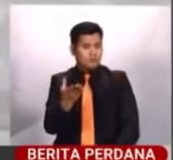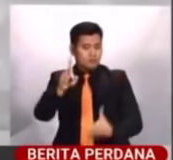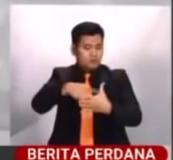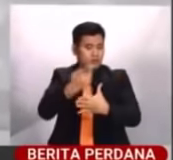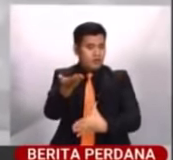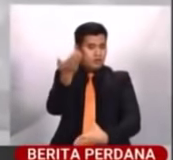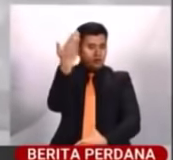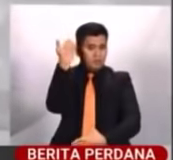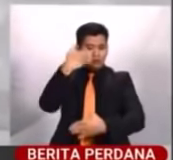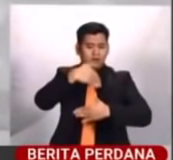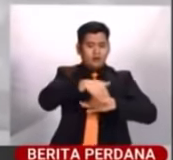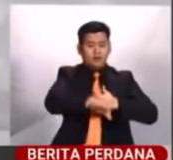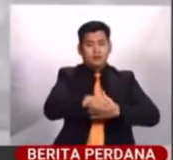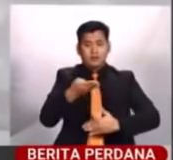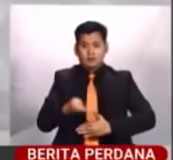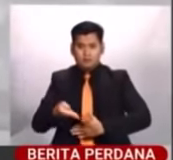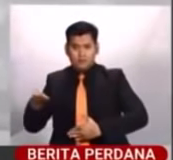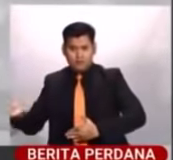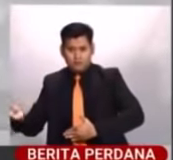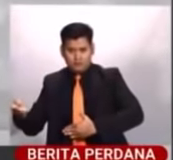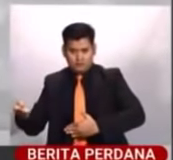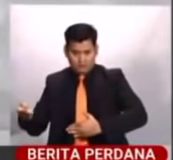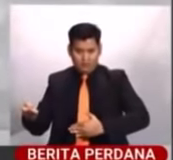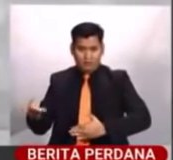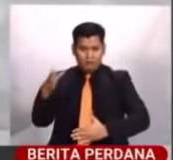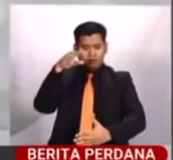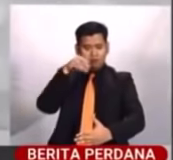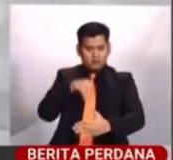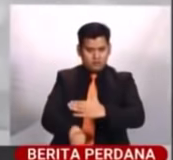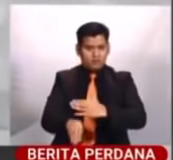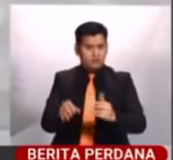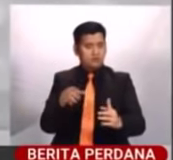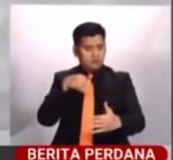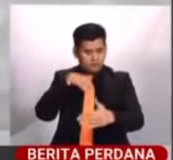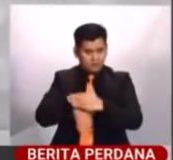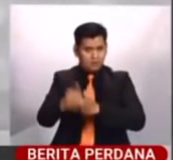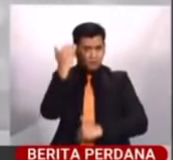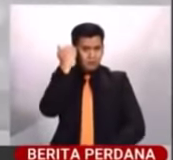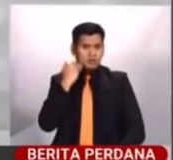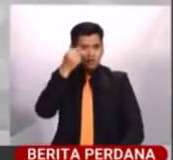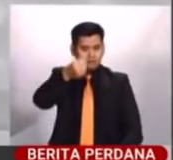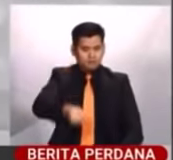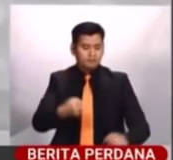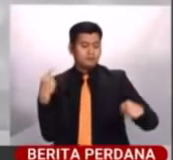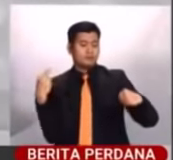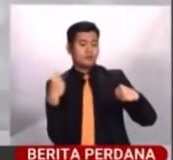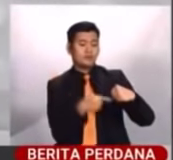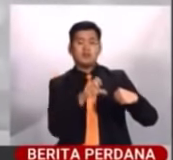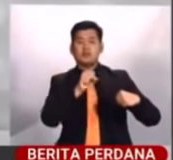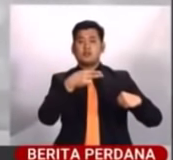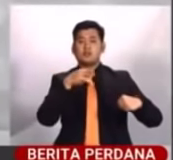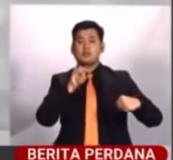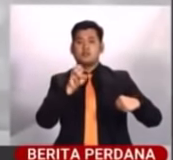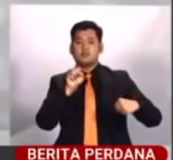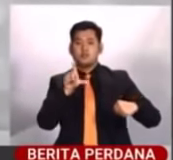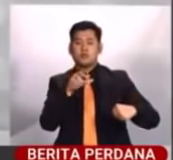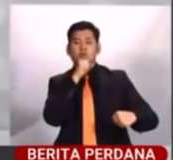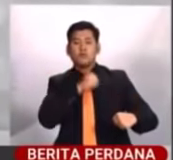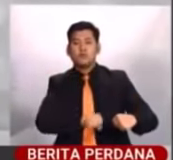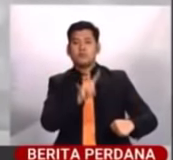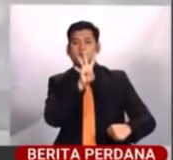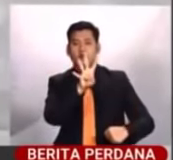lepas. Seorang penghantar barang dihadapkan ke Mahkamah Magistrate Kuala Lumpur. Tertuduh Syamsul Anwar Muhammad Khairi, 42